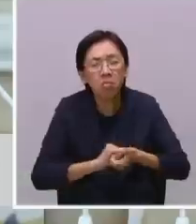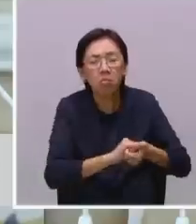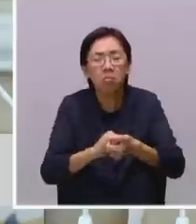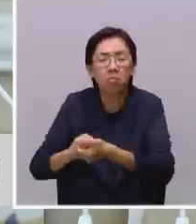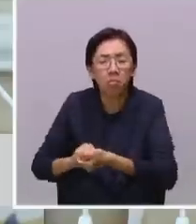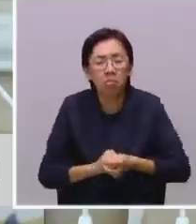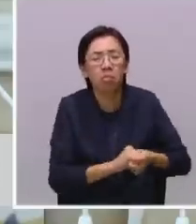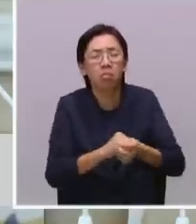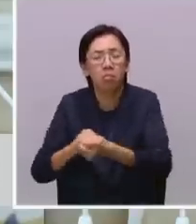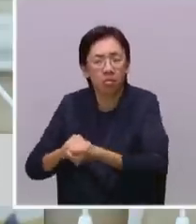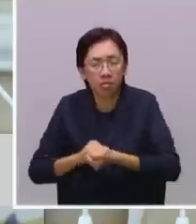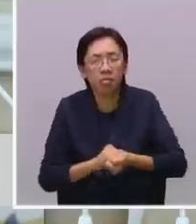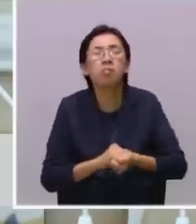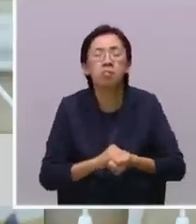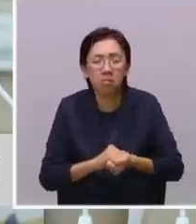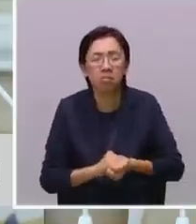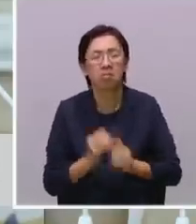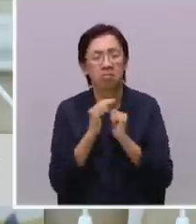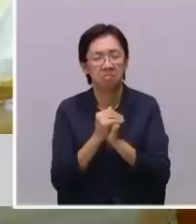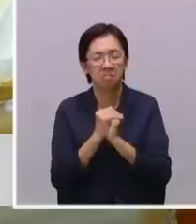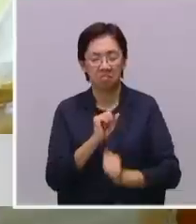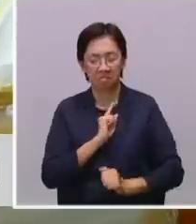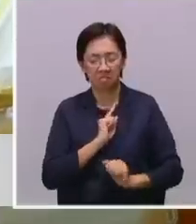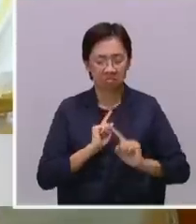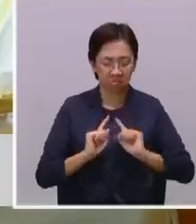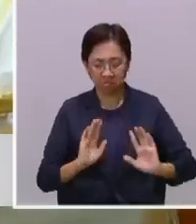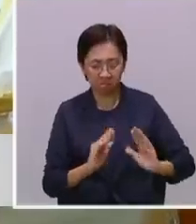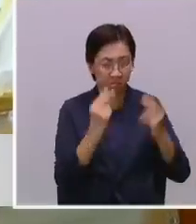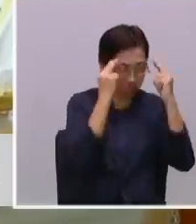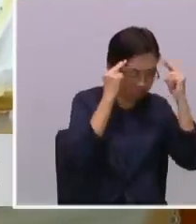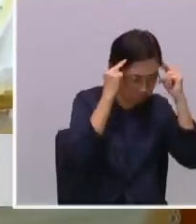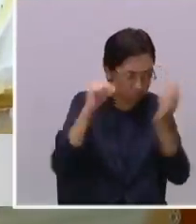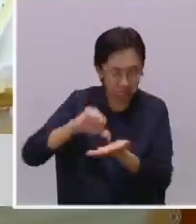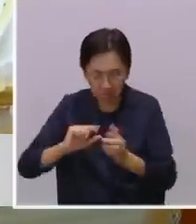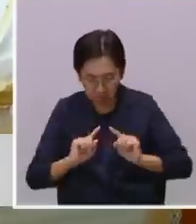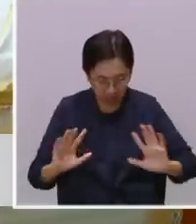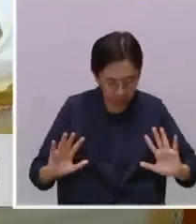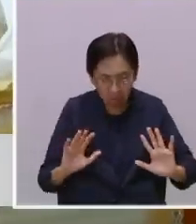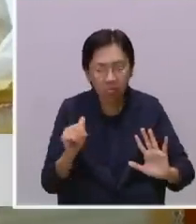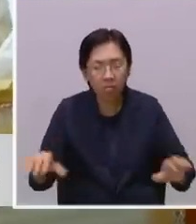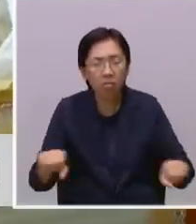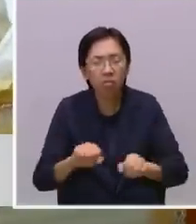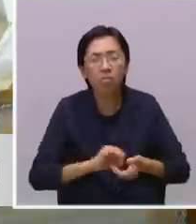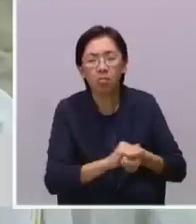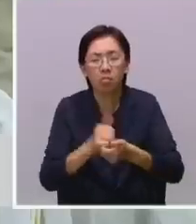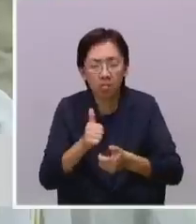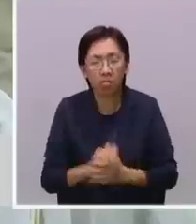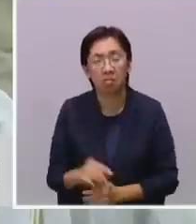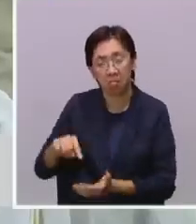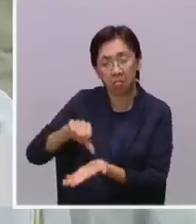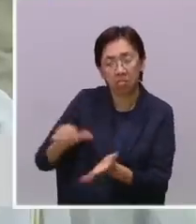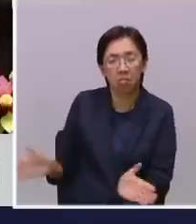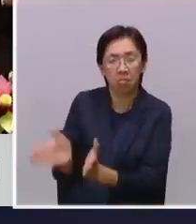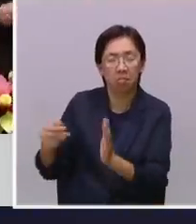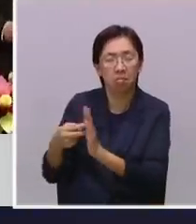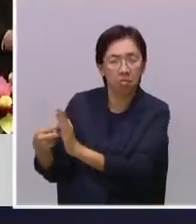สถาปนาความสัมพันธ์ระหว่างกันนะคะโดยมีจีนเป็นผู้ไกล่เกลี่ยค่ะแล้วก็อิหร่านเองก็คือผู้สนับสนุนหลักของนายอัสซาดนะคะ